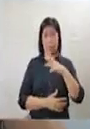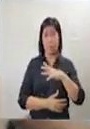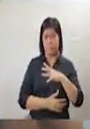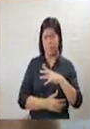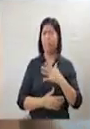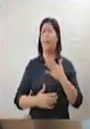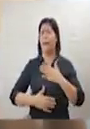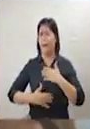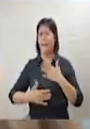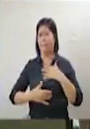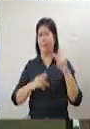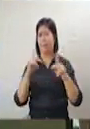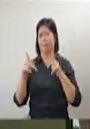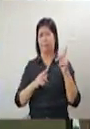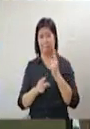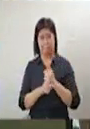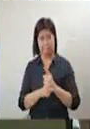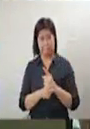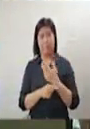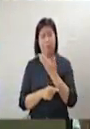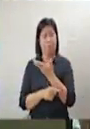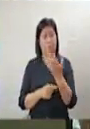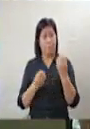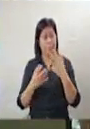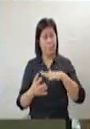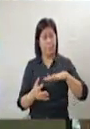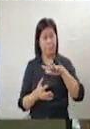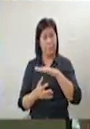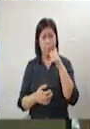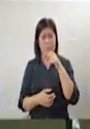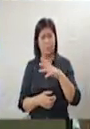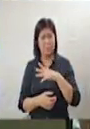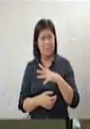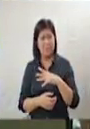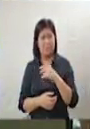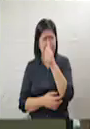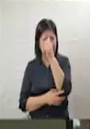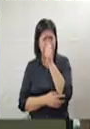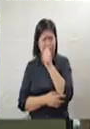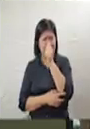din sila. Dahil sila rin ay naglikha ng yaman ng bayan.